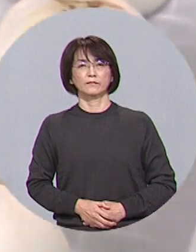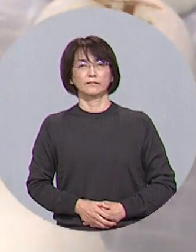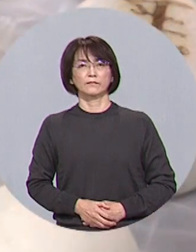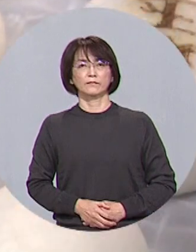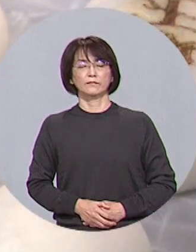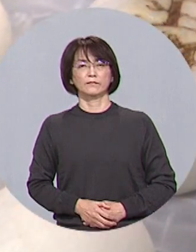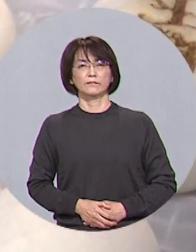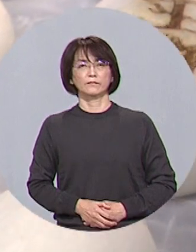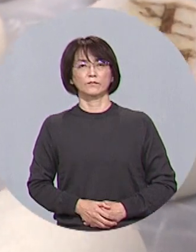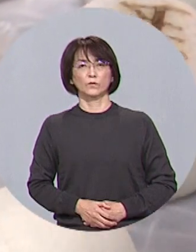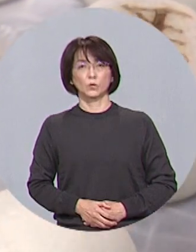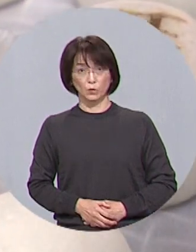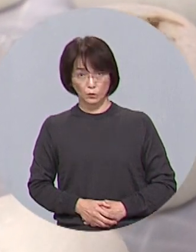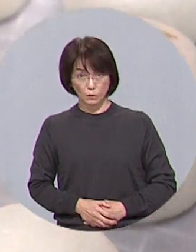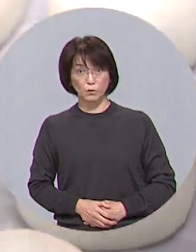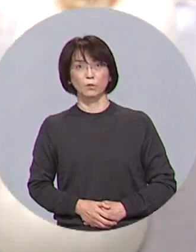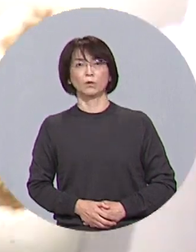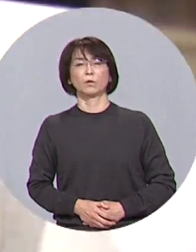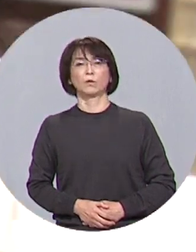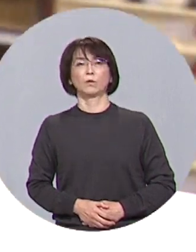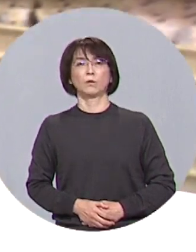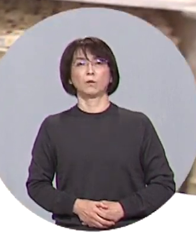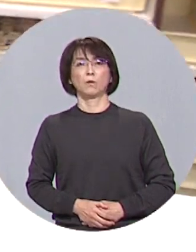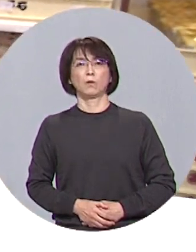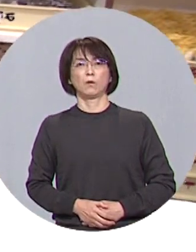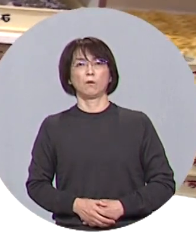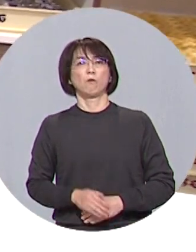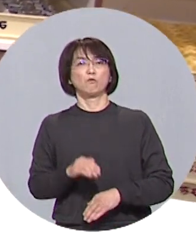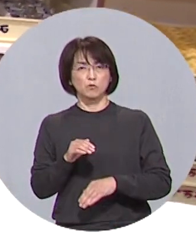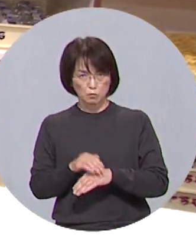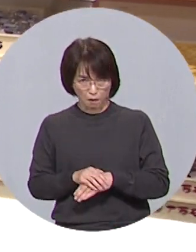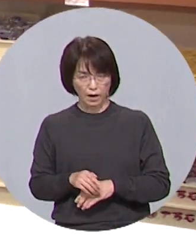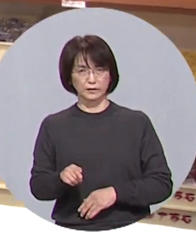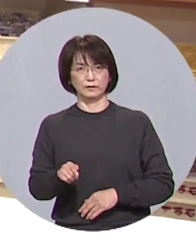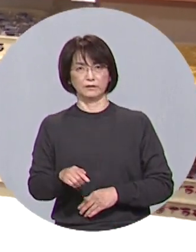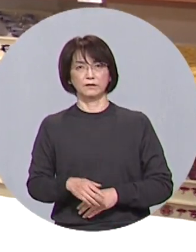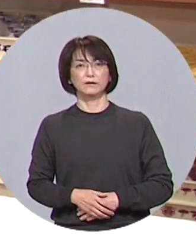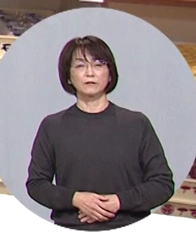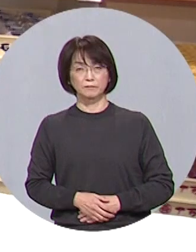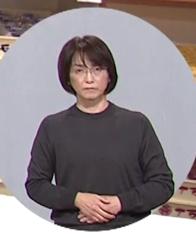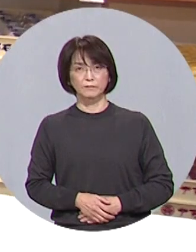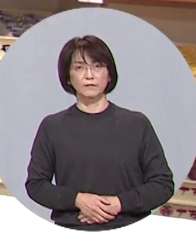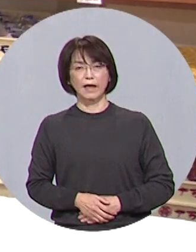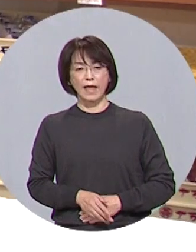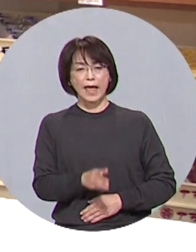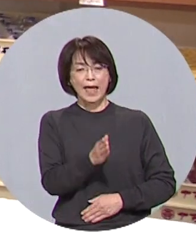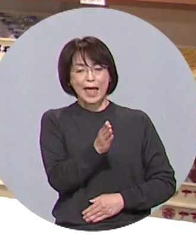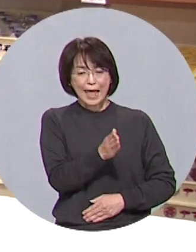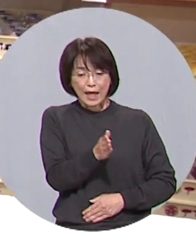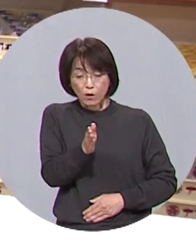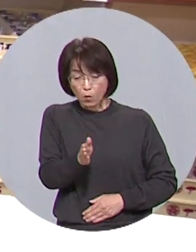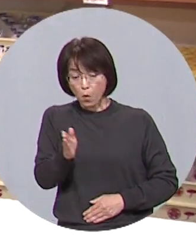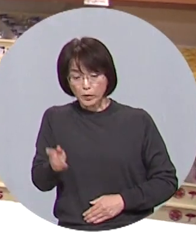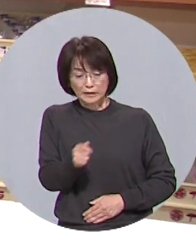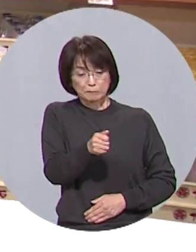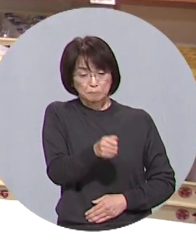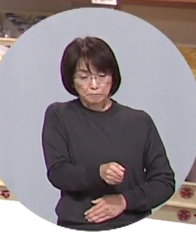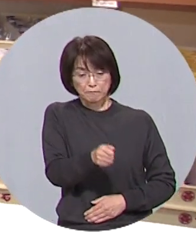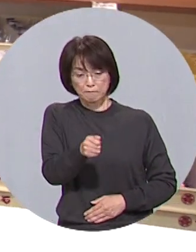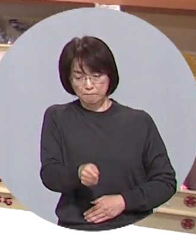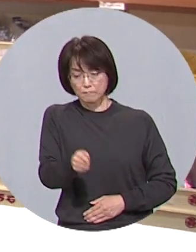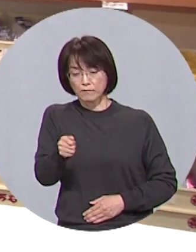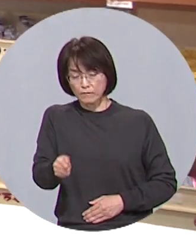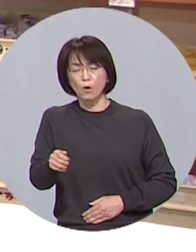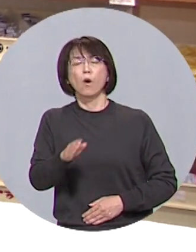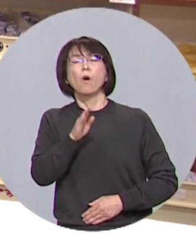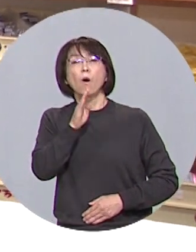お、 ほら、 ほう、あれ、 もうこれ、ね、平行に行かなきゃいけないから。 本